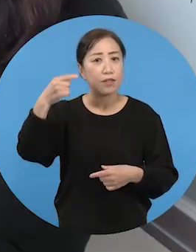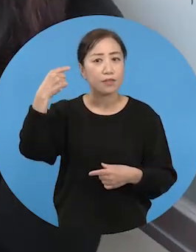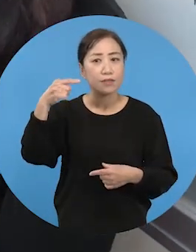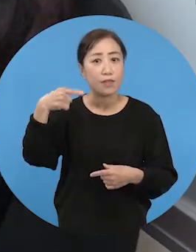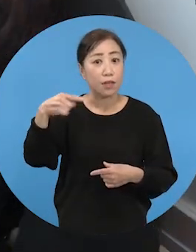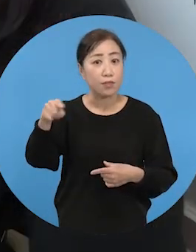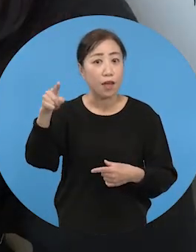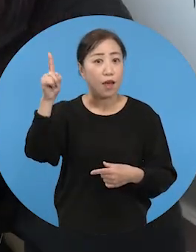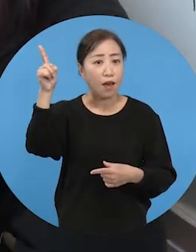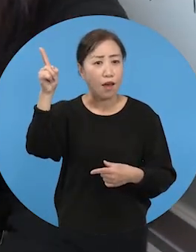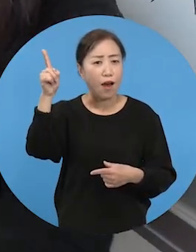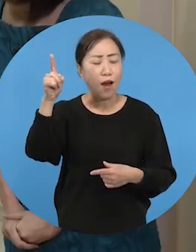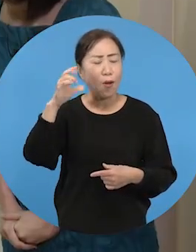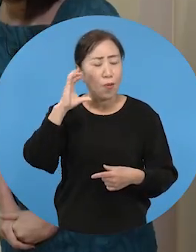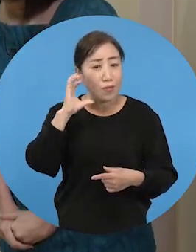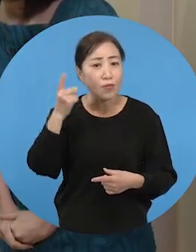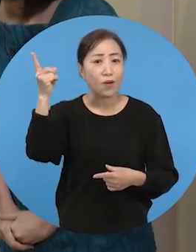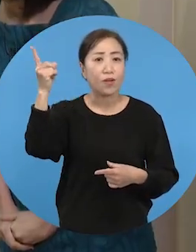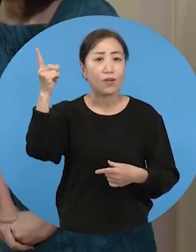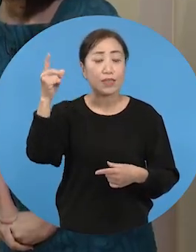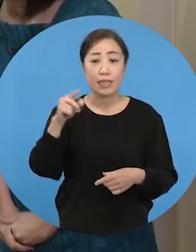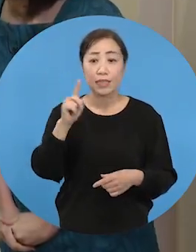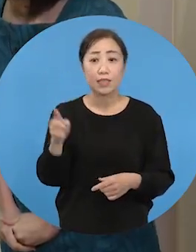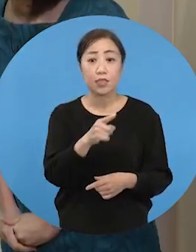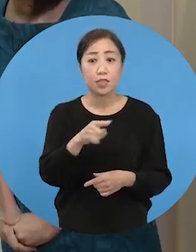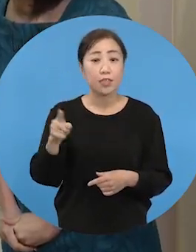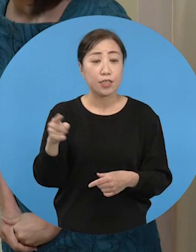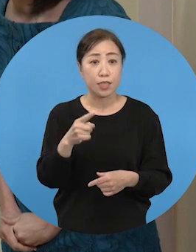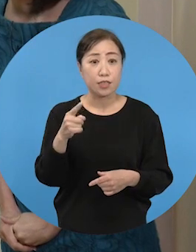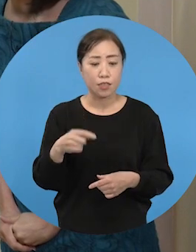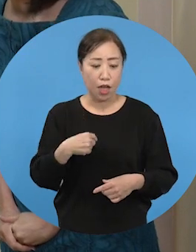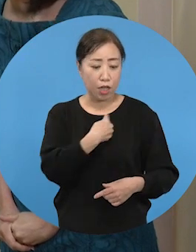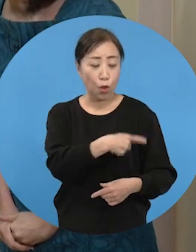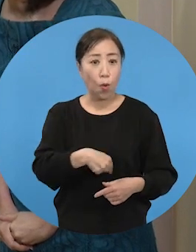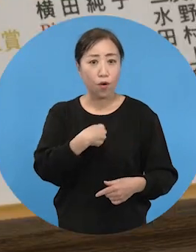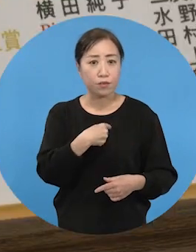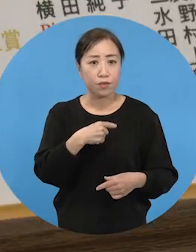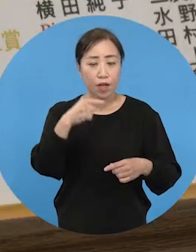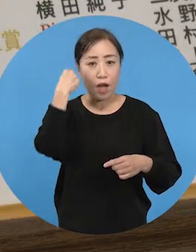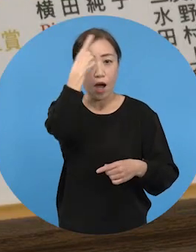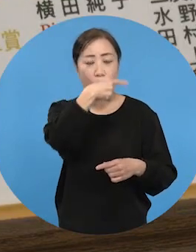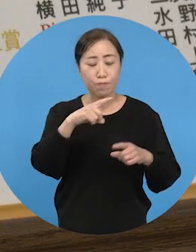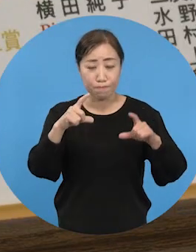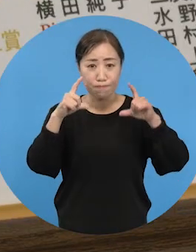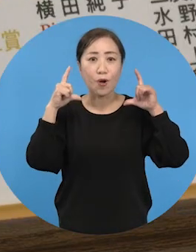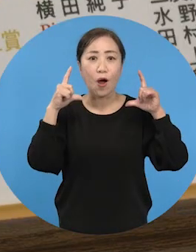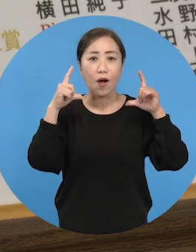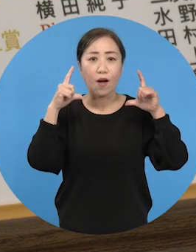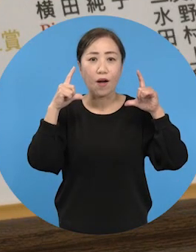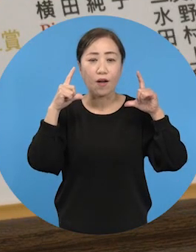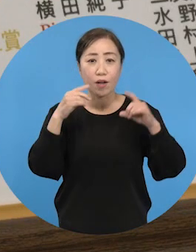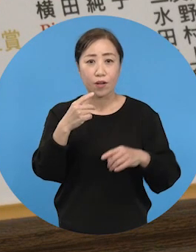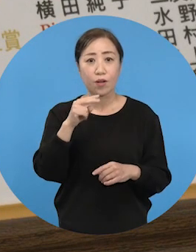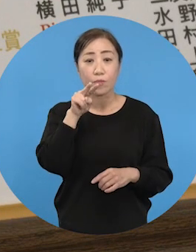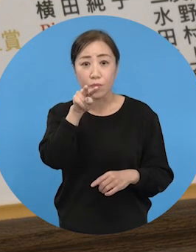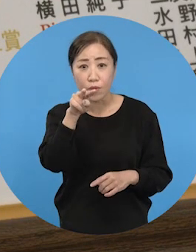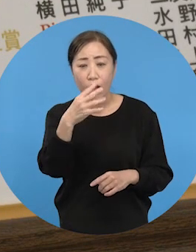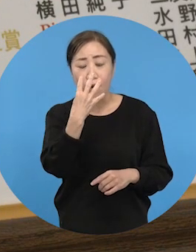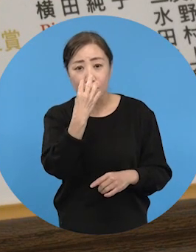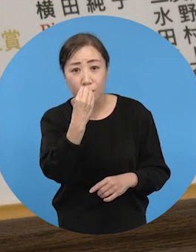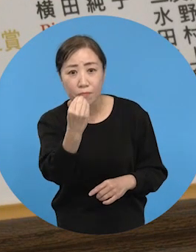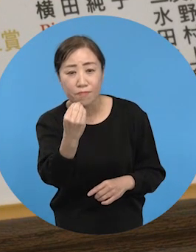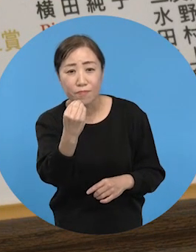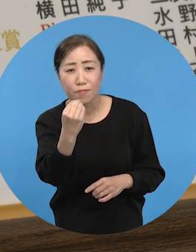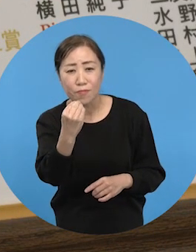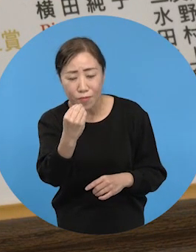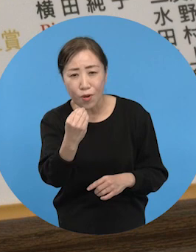強烈で 感情が全てこの顔に出てきてる。 もうその式にもうこっちが飲まれてっちゃうんじゃないかな